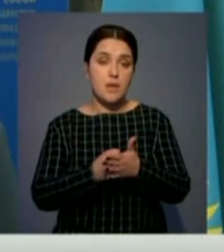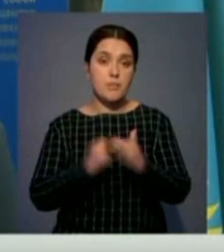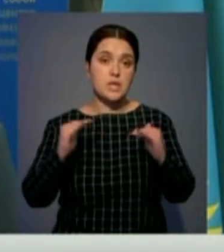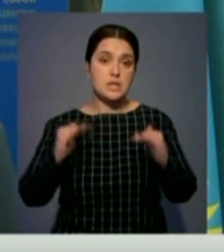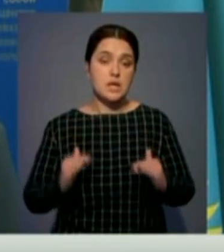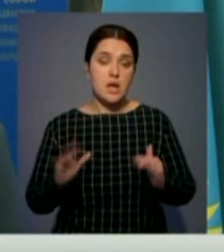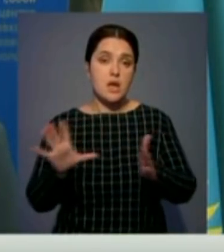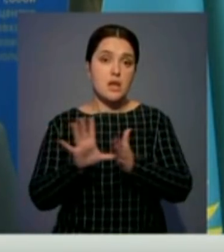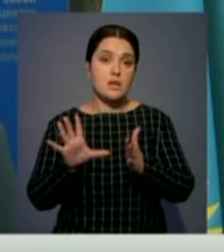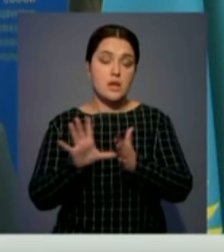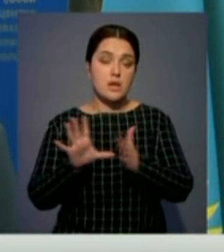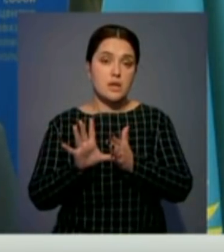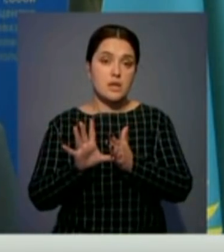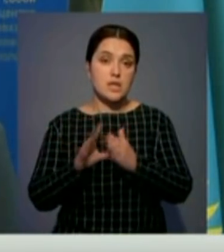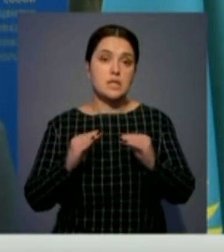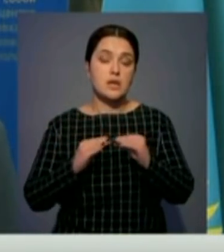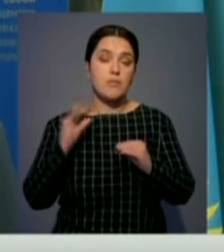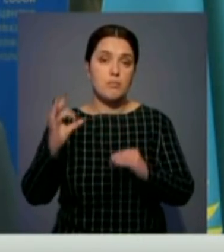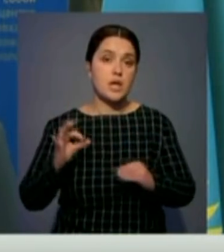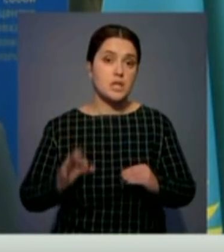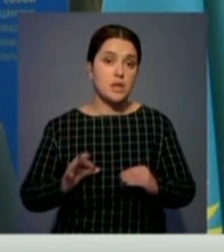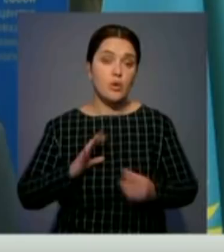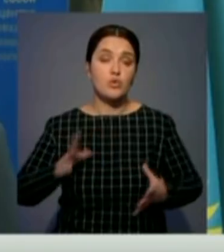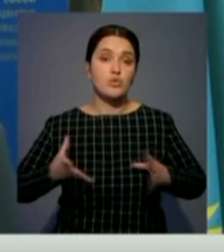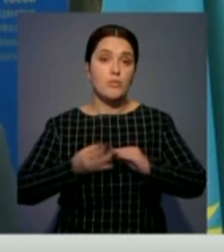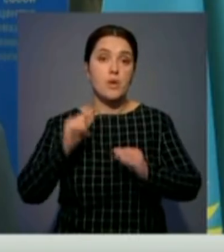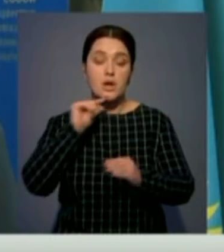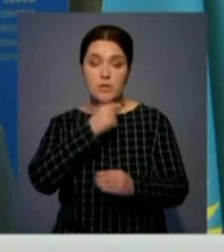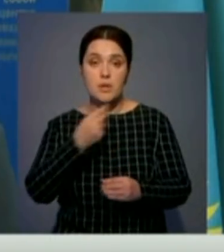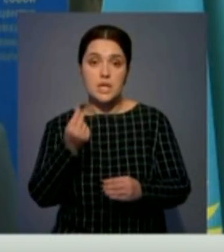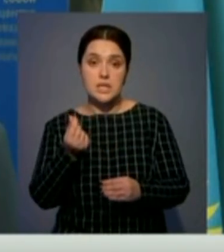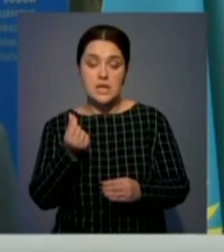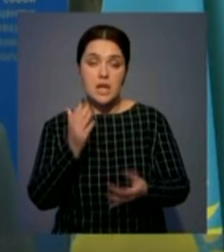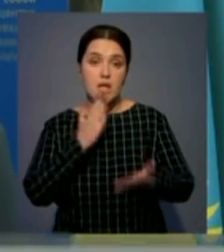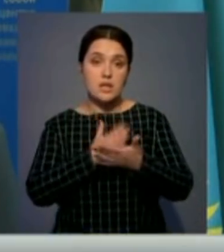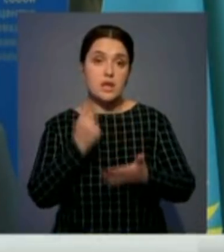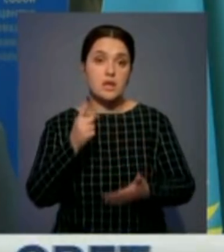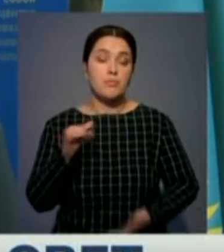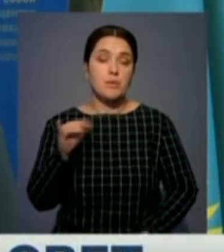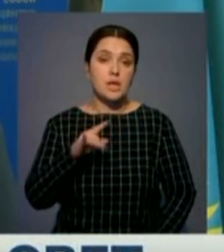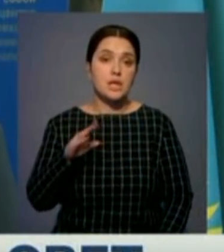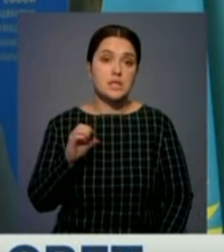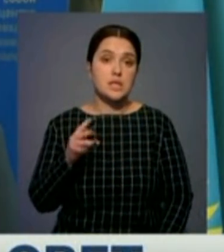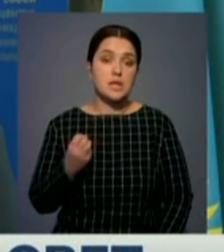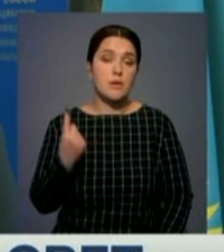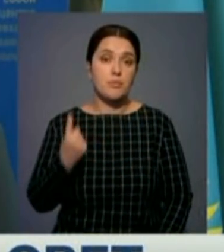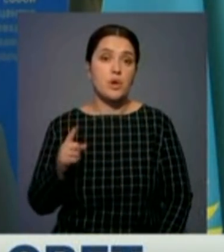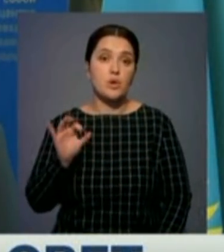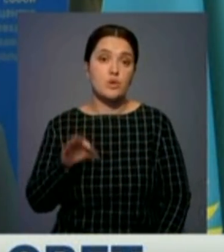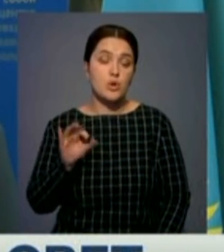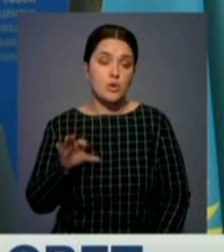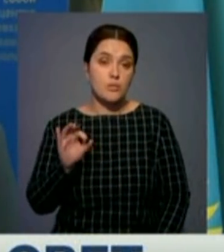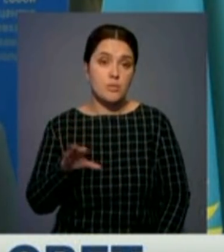передаче распределения электрической энергии на 10%. Сумма экономии средств потребителей составила около 1 миллиарда тенге. С 1 октября текущего года